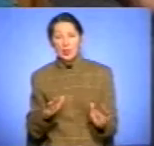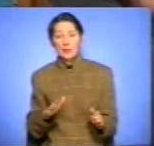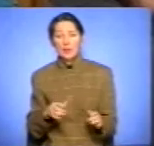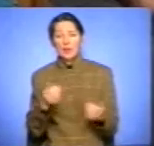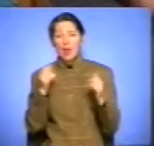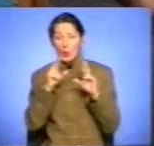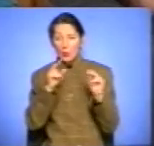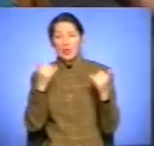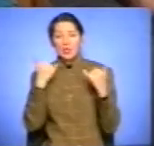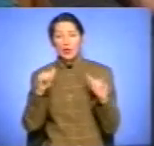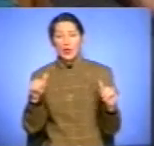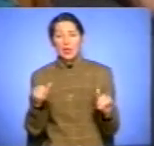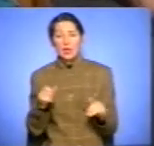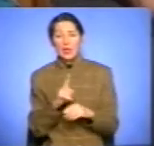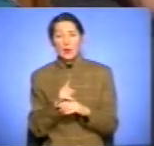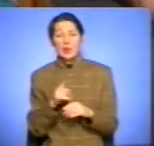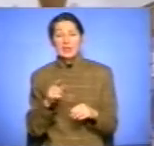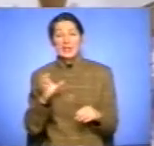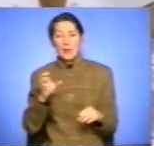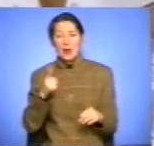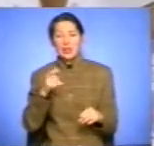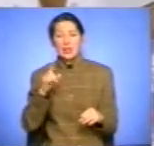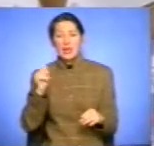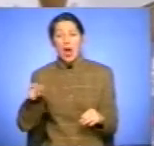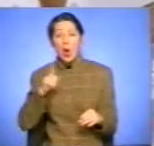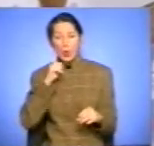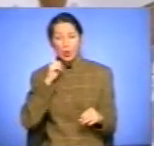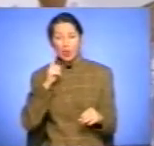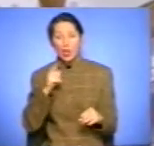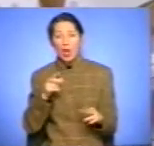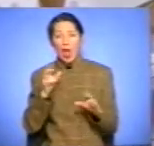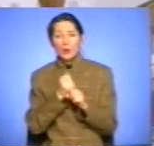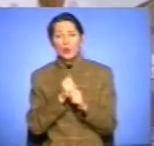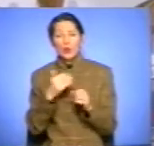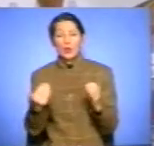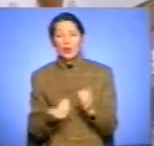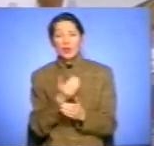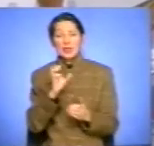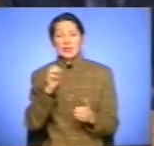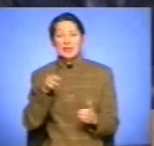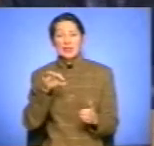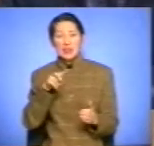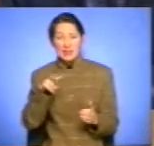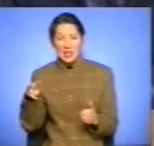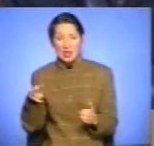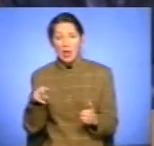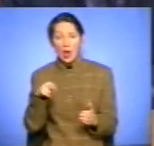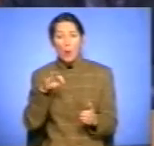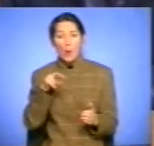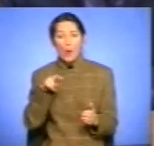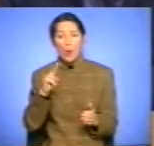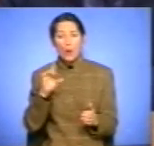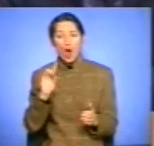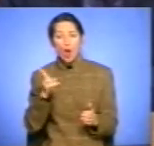зди вувати Степан Гіга молодший він опрацьовує Новий стиль по Брок не буде осторонь і Квітослава Гіга яка нещодавно